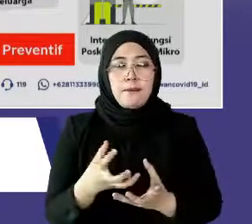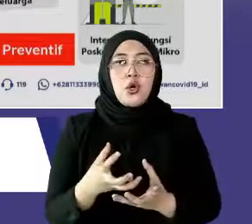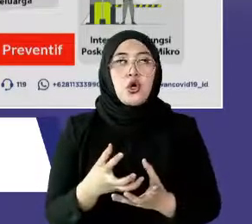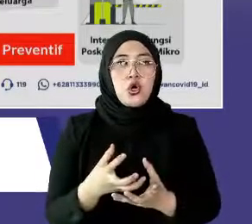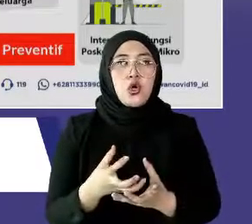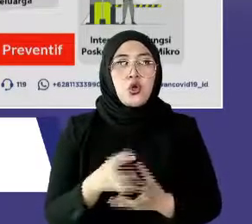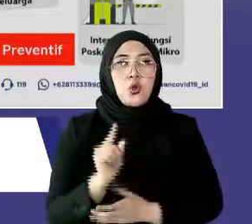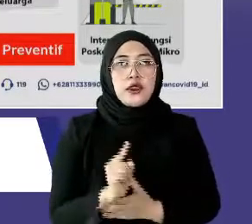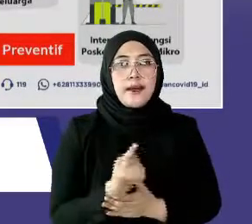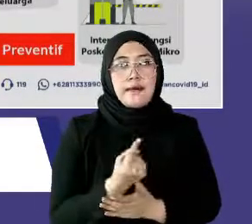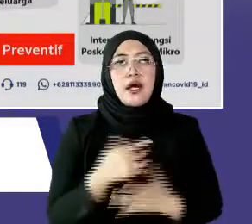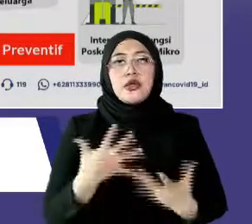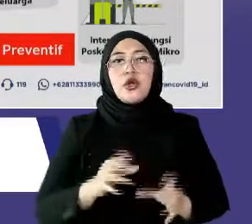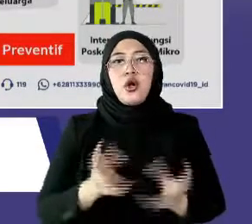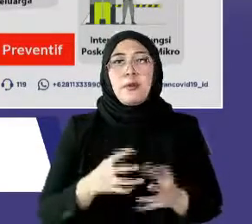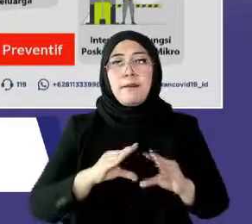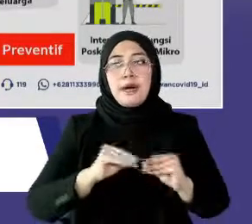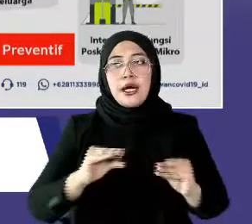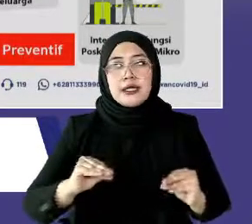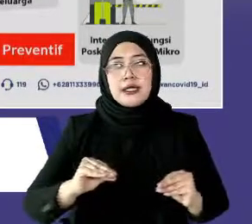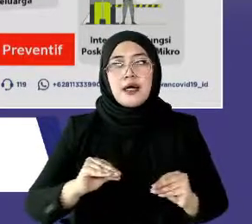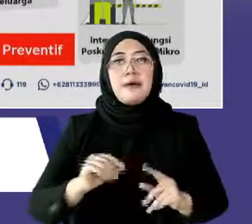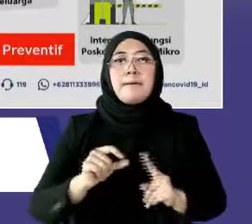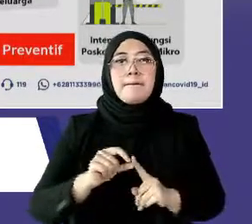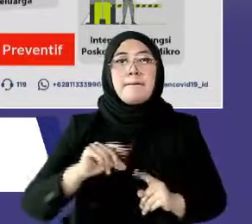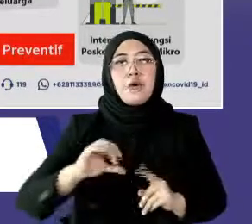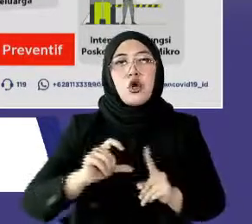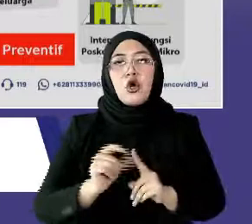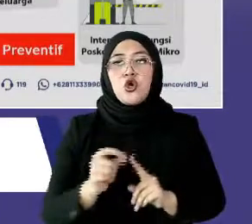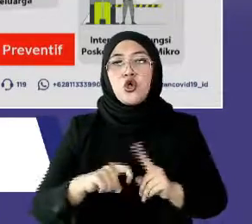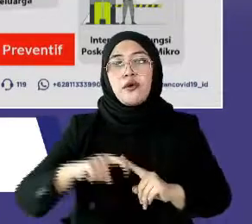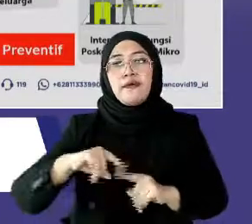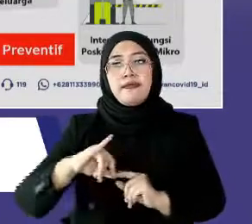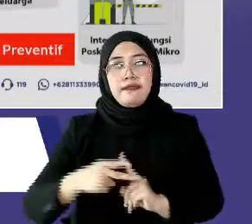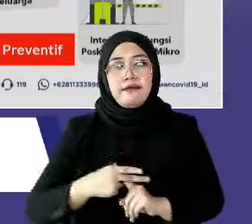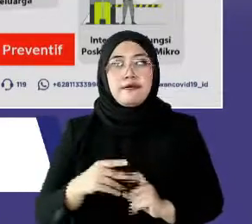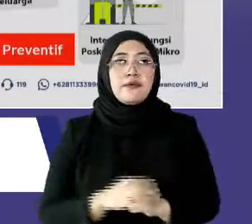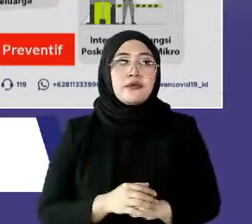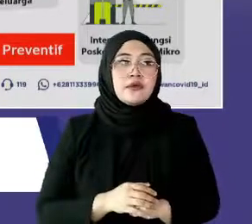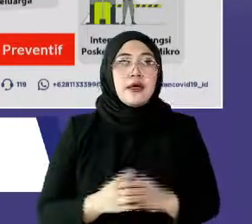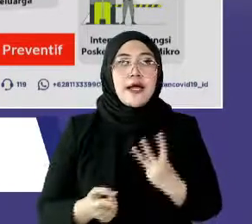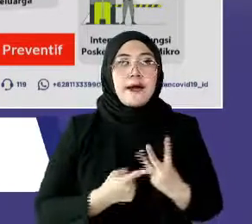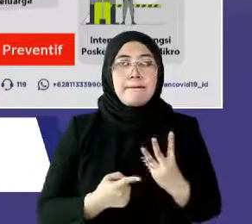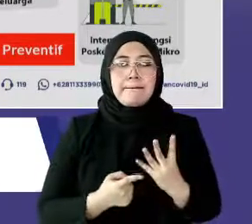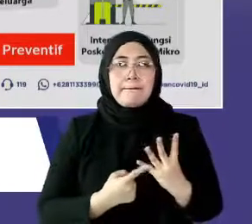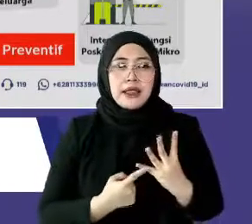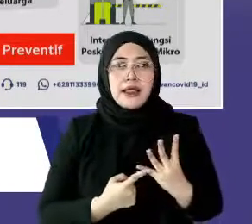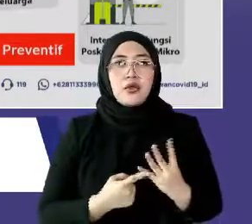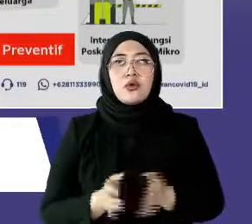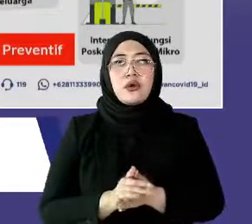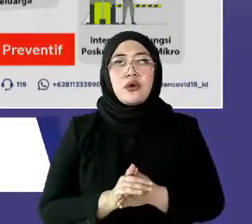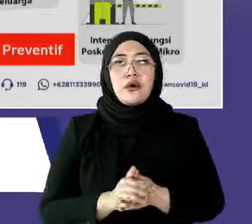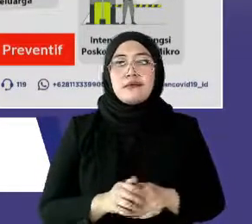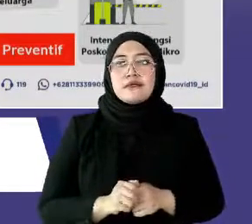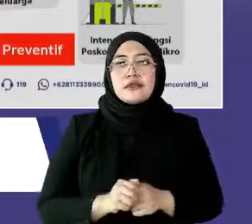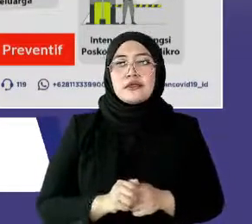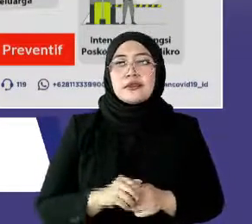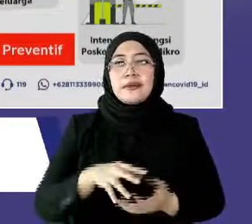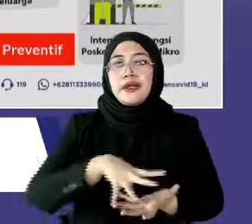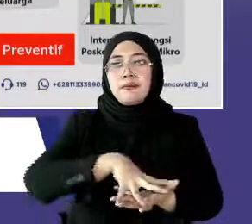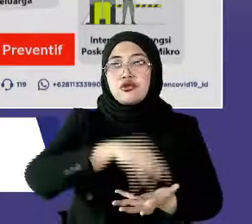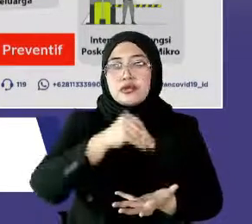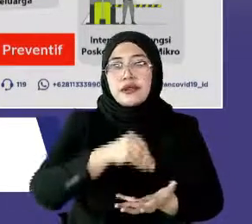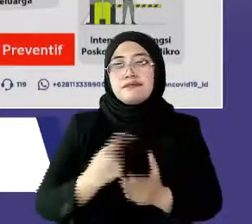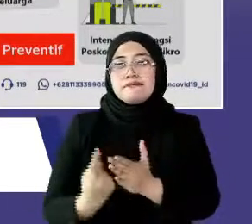kunci atau produktif yang keempat adalah melakukan manajemen karantina terpusat untuk